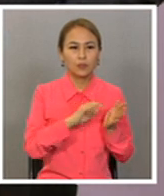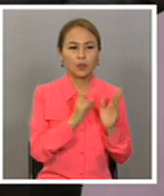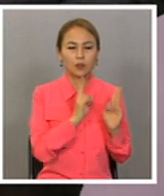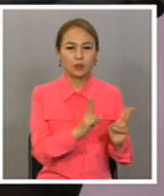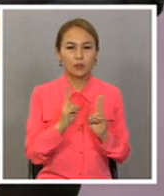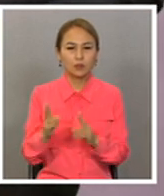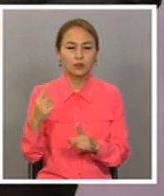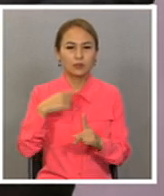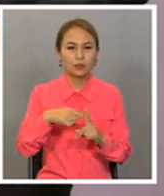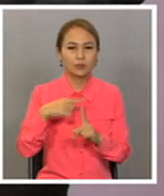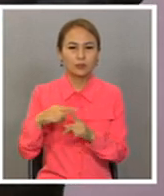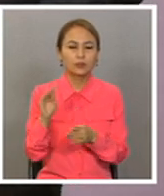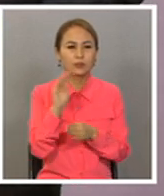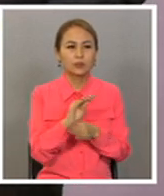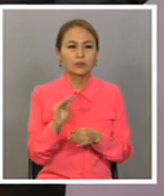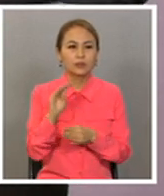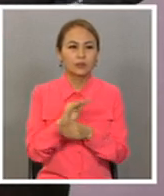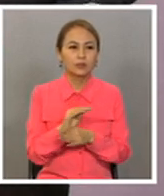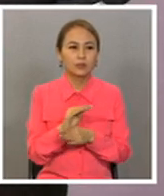қосылғыштарға жіктейміз.